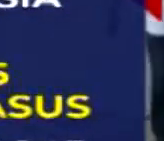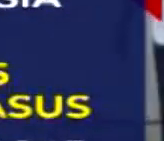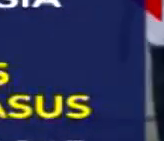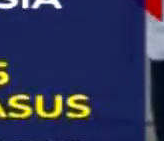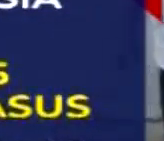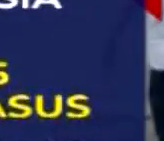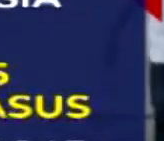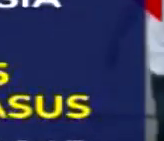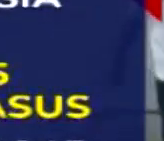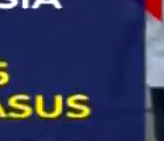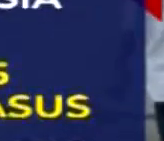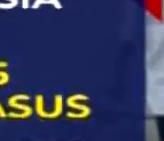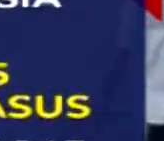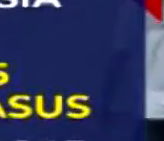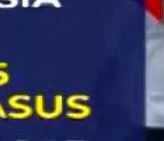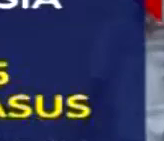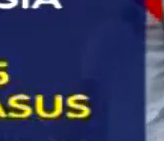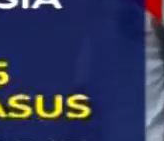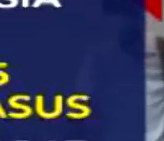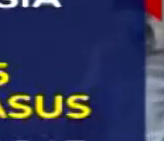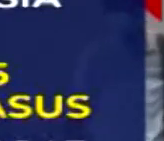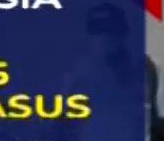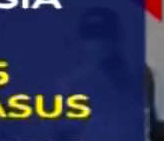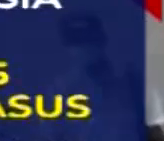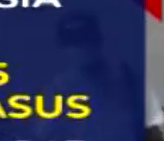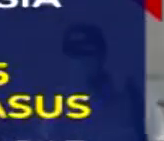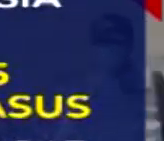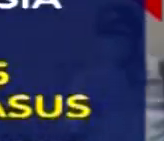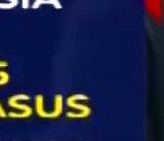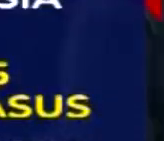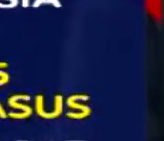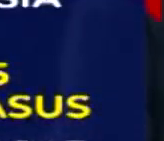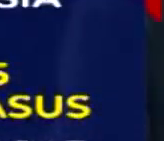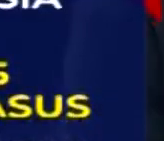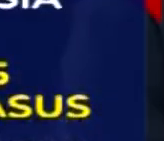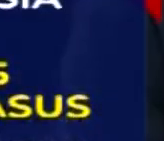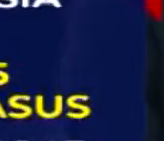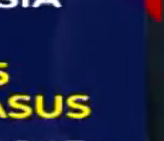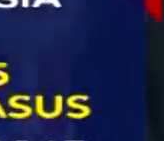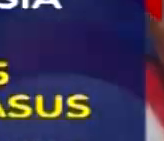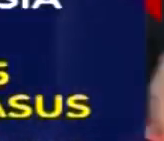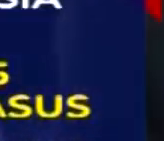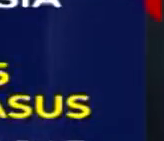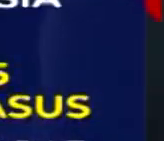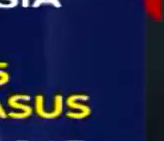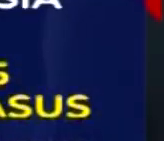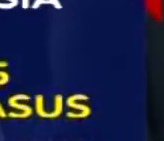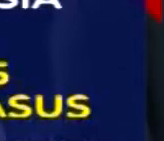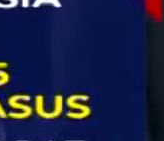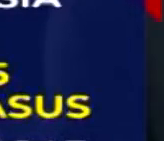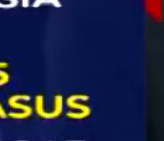mencapai 2.775 kasus. DKI Jakarta kembali memegang rekor pertambahan kasus tertinggi yakni 901